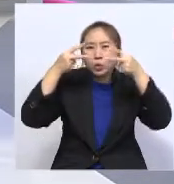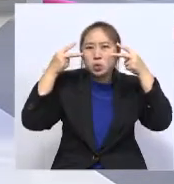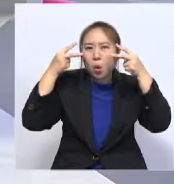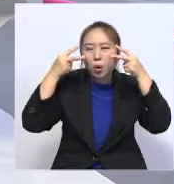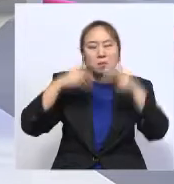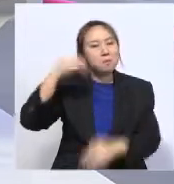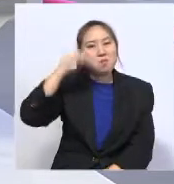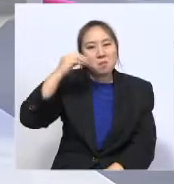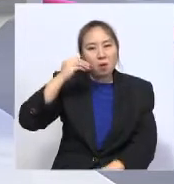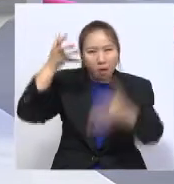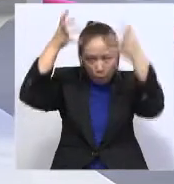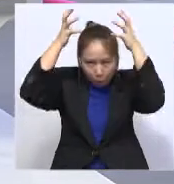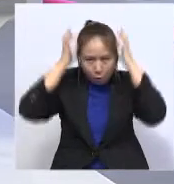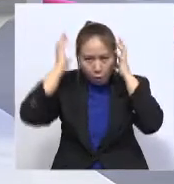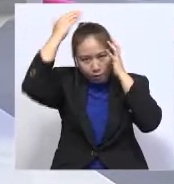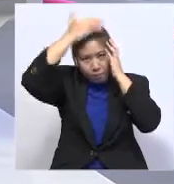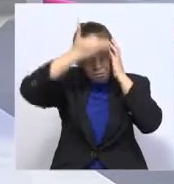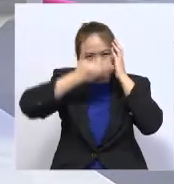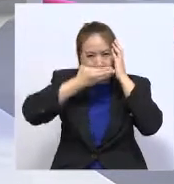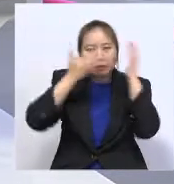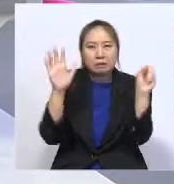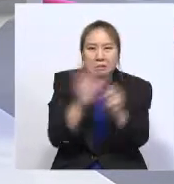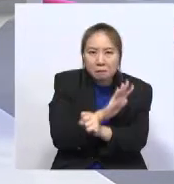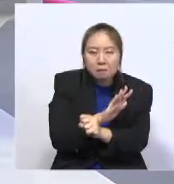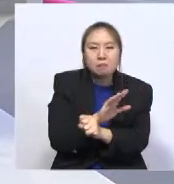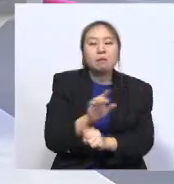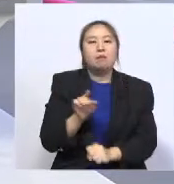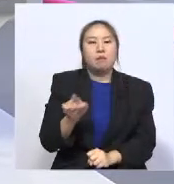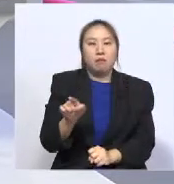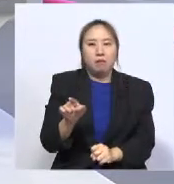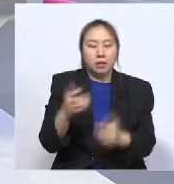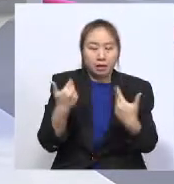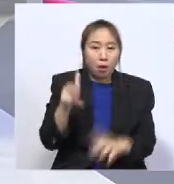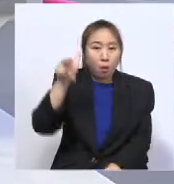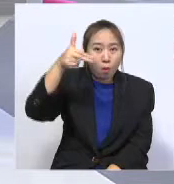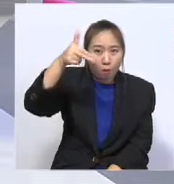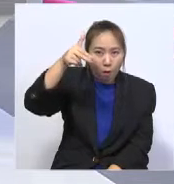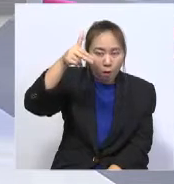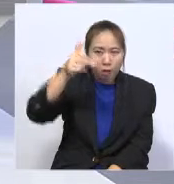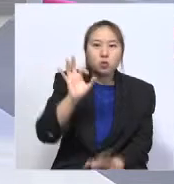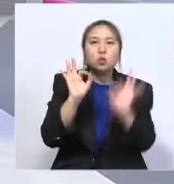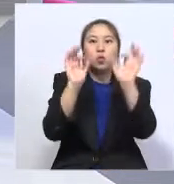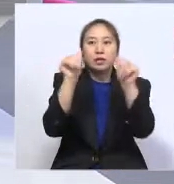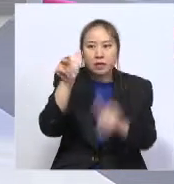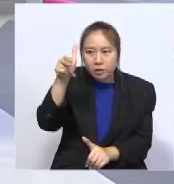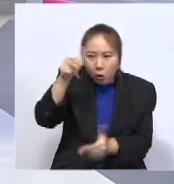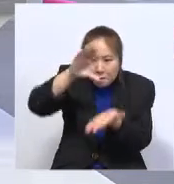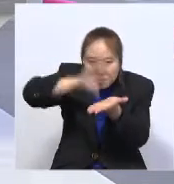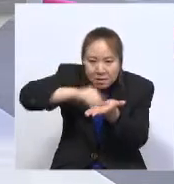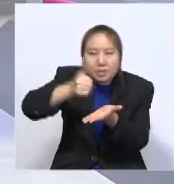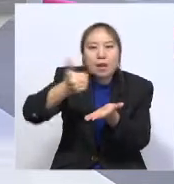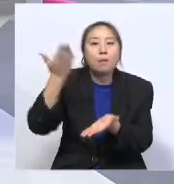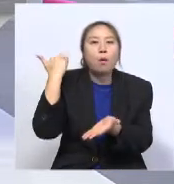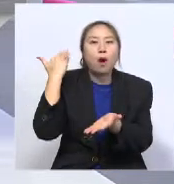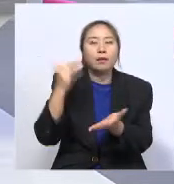ายก็จะใช้หมวกกันน็อกเต็มใบอยู่แล้วในการปฏิบัติในการก่อเหตุแล้วก ็ กล้องวงจรปิดก็ยังโชคดีสามารถจับเหตุการณ์ได้เมื่อคืนนี้